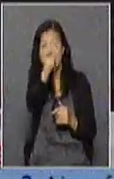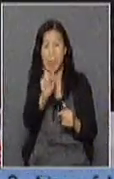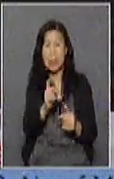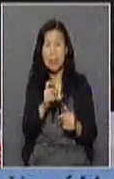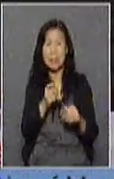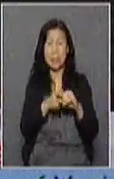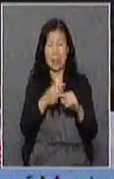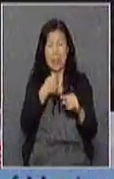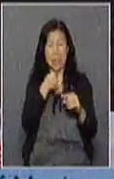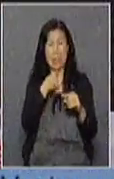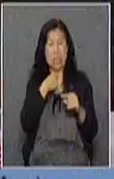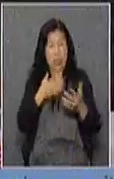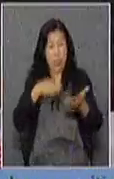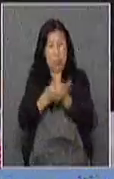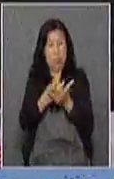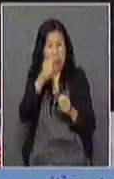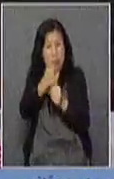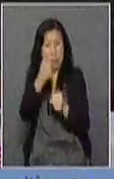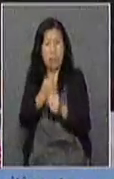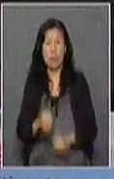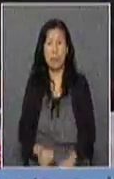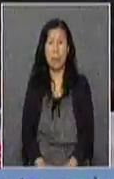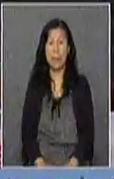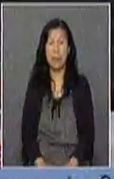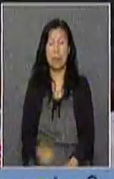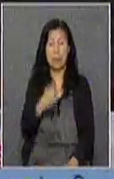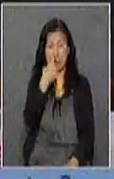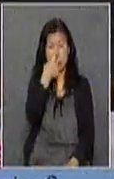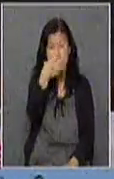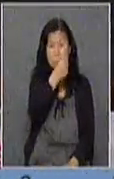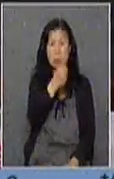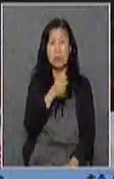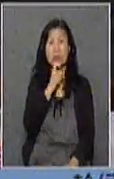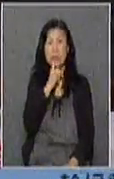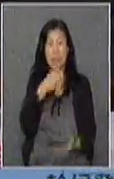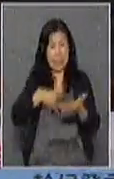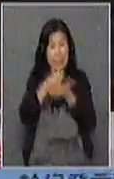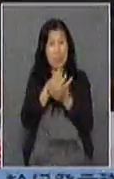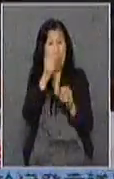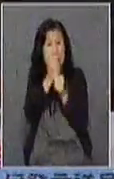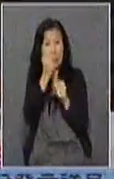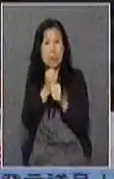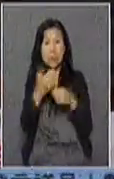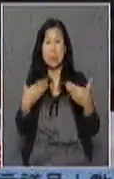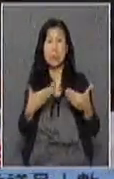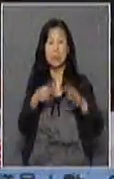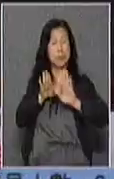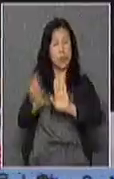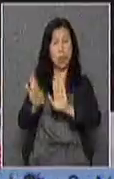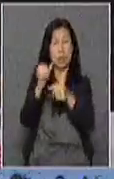不需要審慎處理的？梁振英不是審慎處理，現在是拒絕處